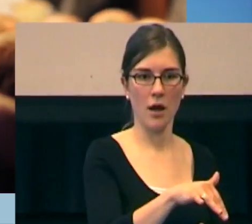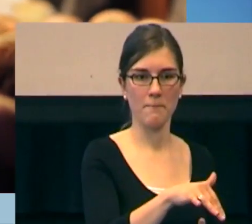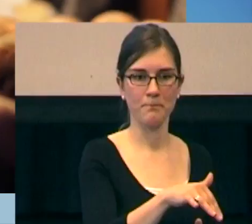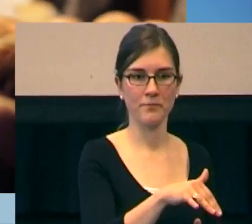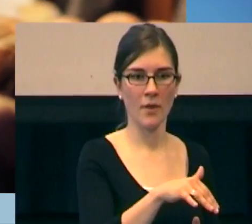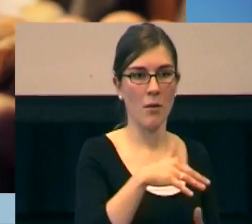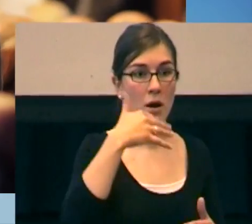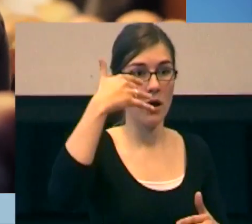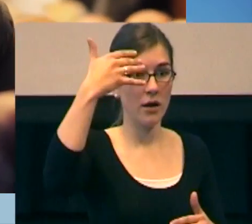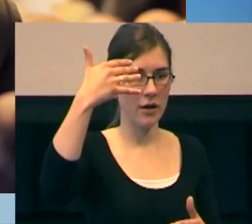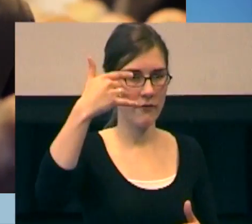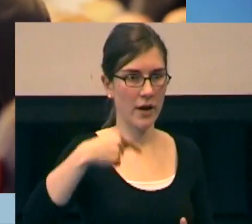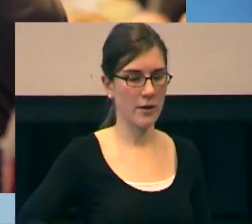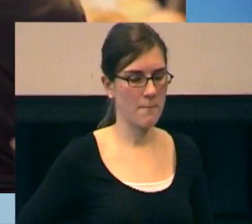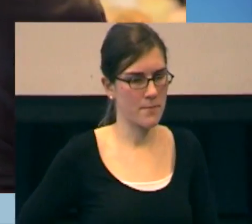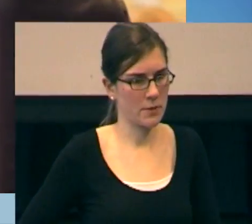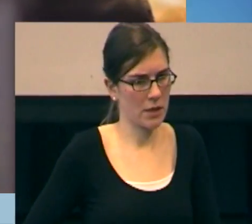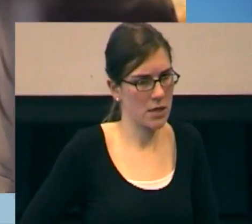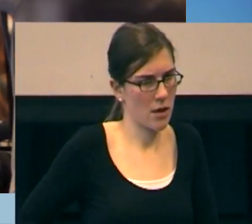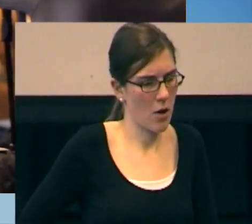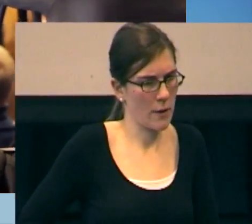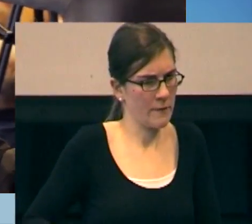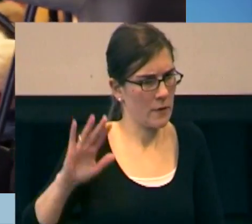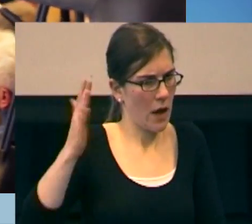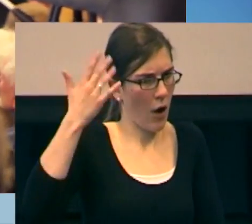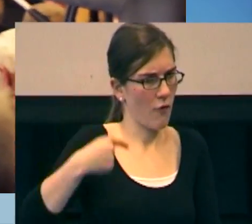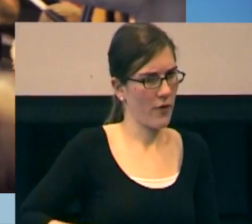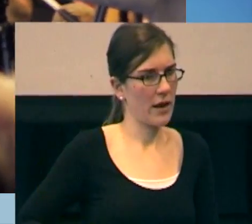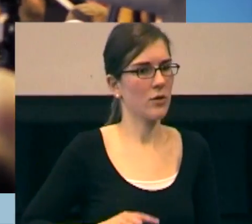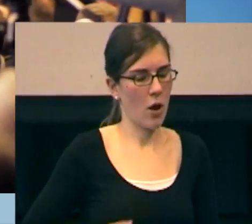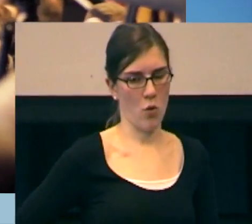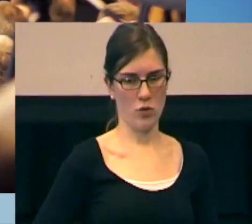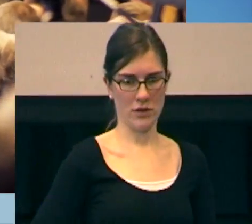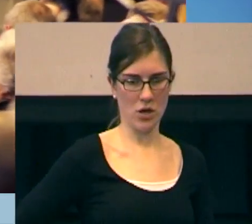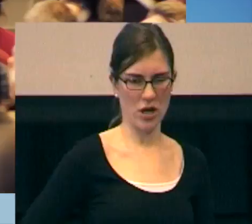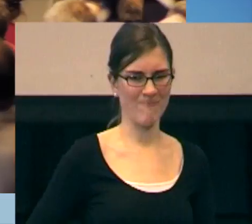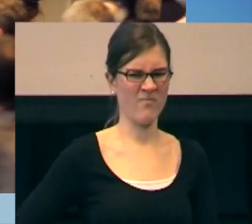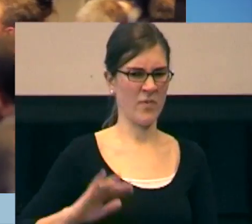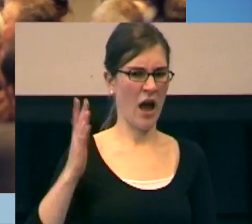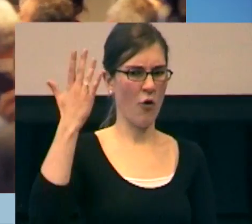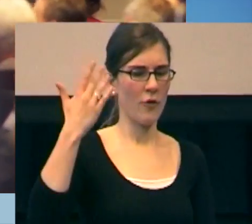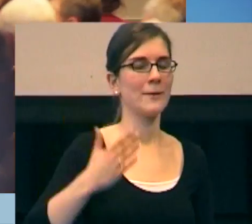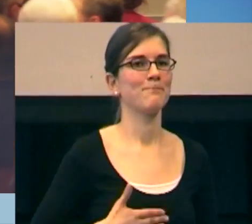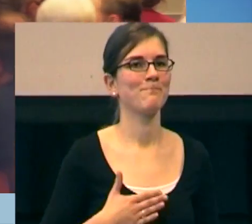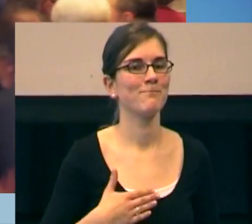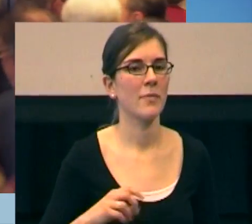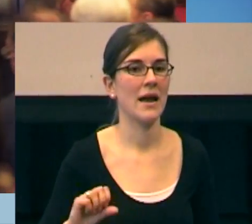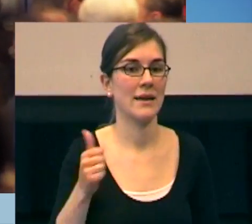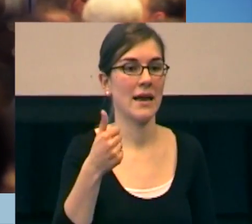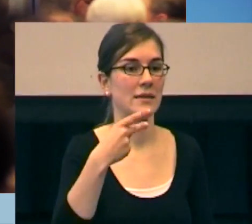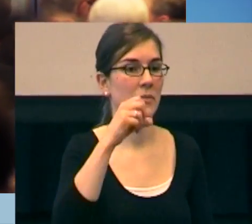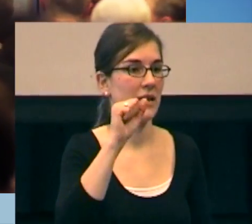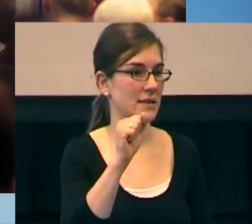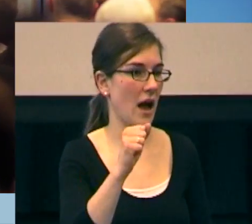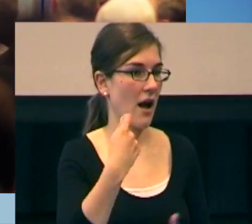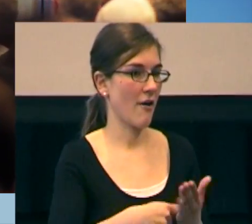eine verdächtige Stelle getastet wurde beziehungsweise im Ultraschall erkennbar wurde mein erster PSA Wert